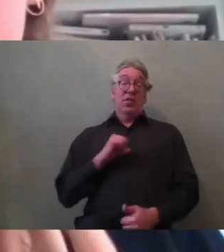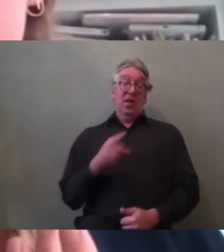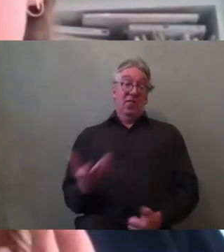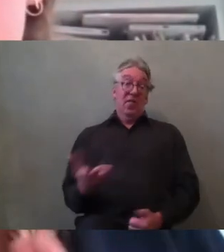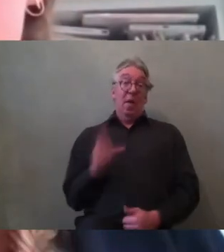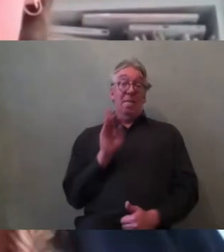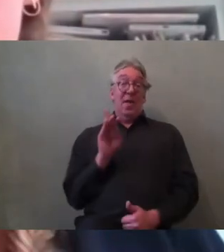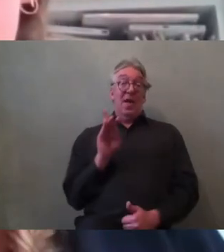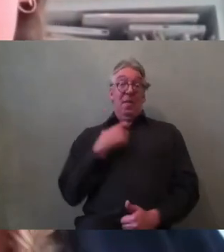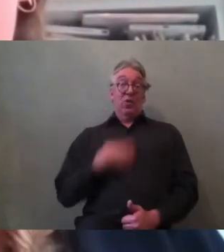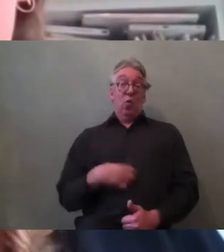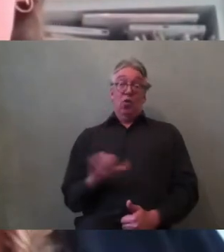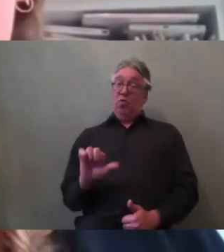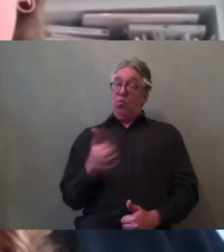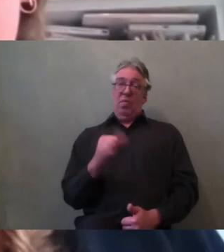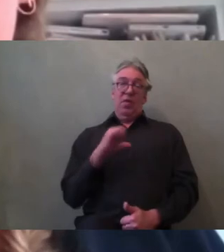het begint bij jezelf.